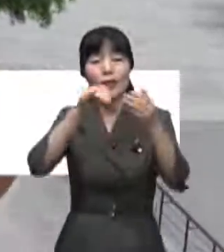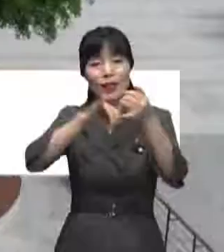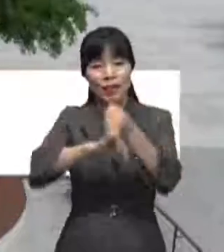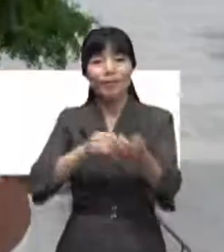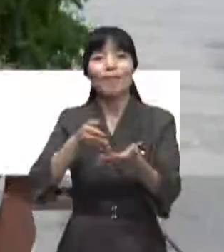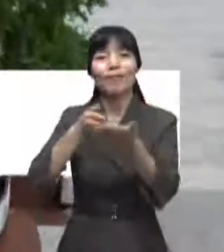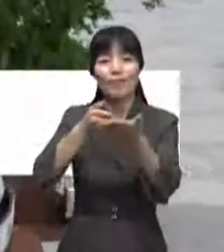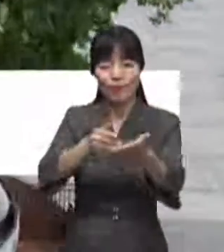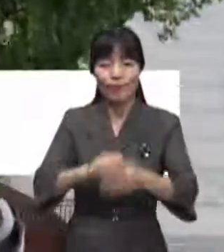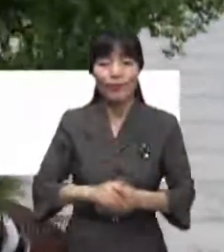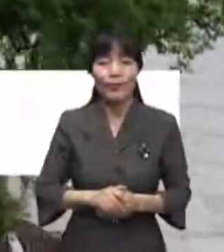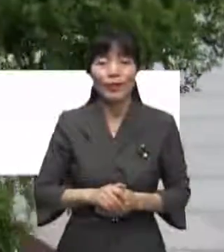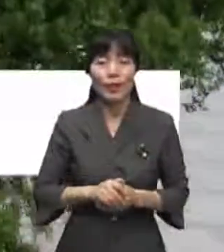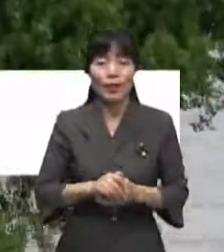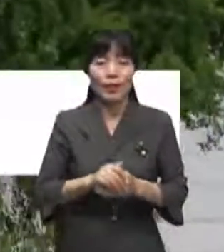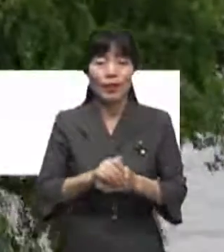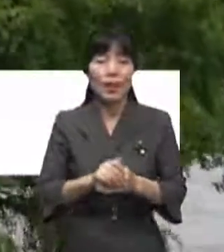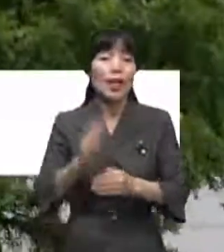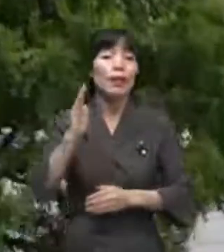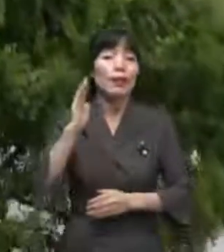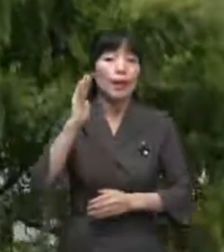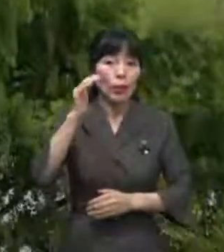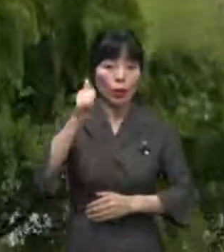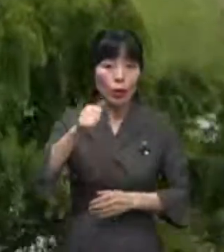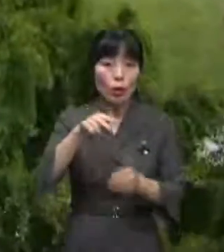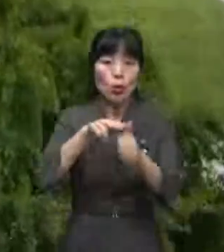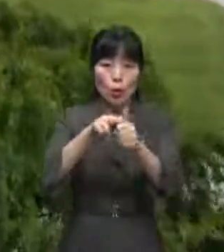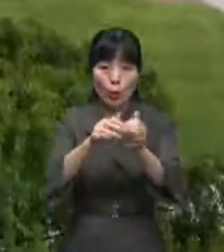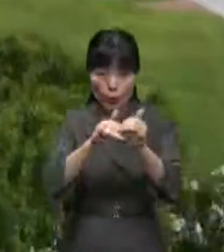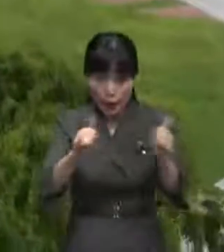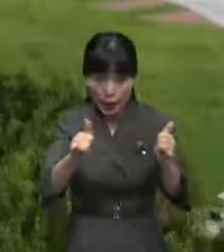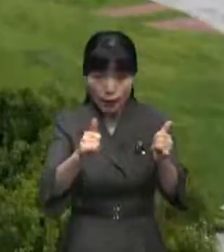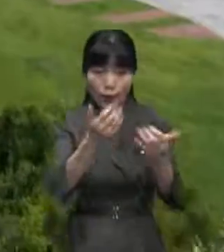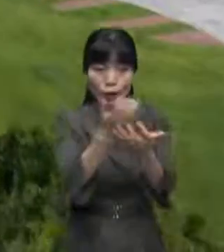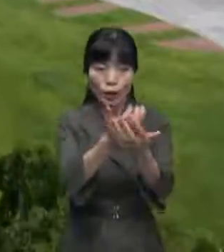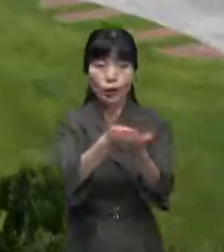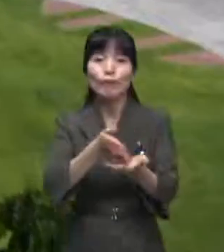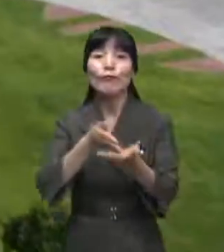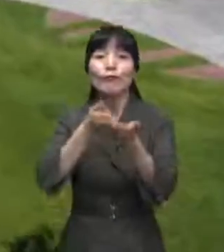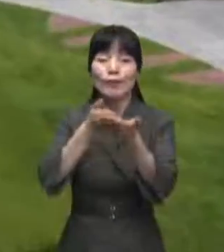여야 정당 경선 일정에 맞춰 대선 예비 후보 측에 공약 제안서를